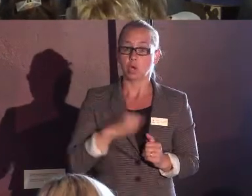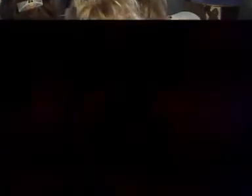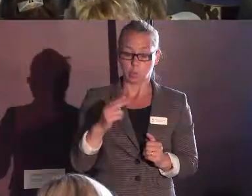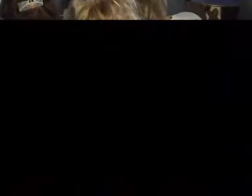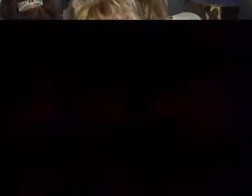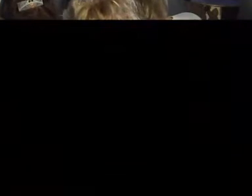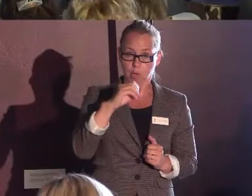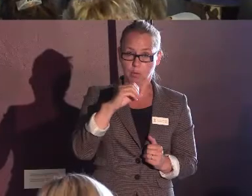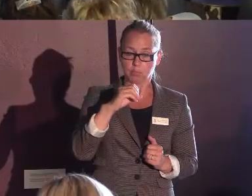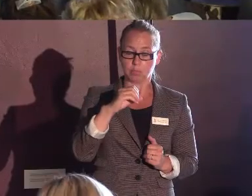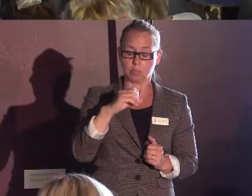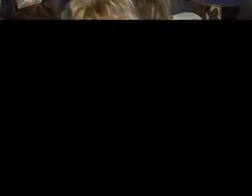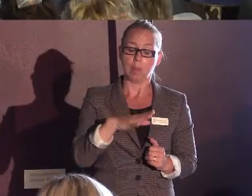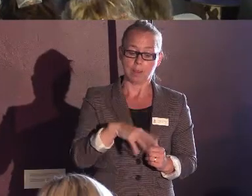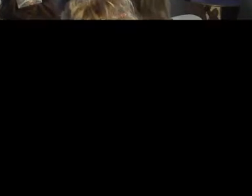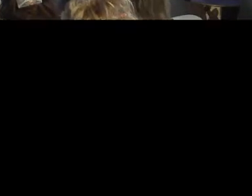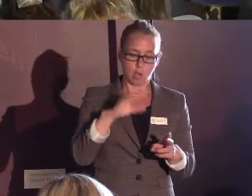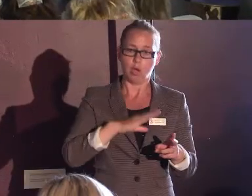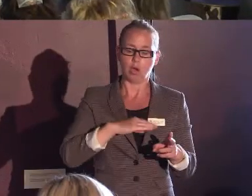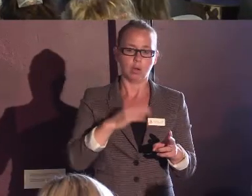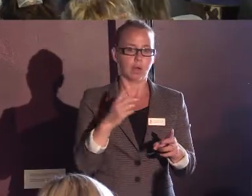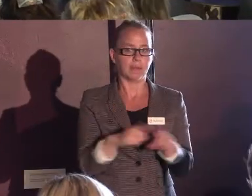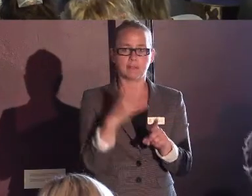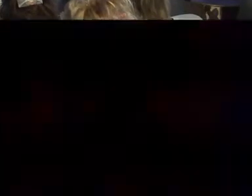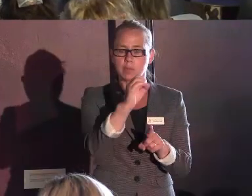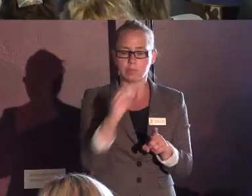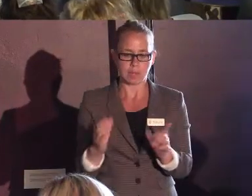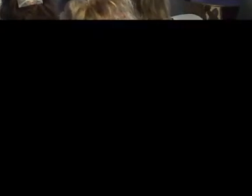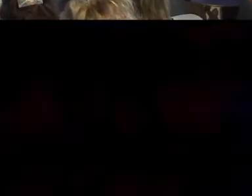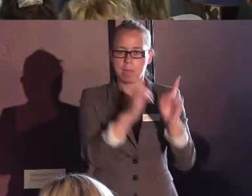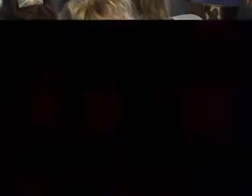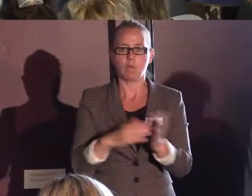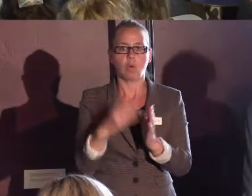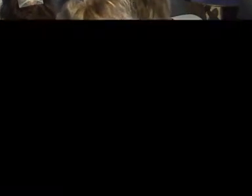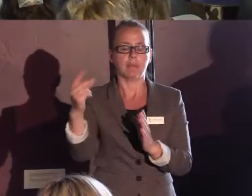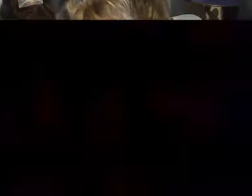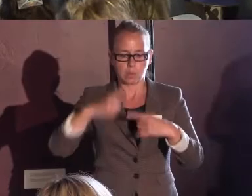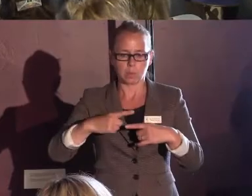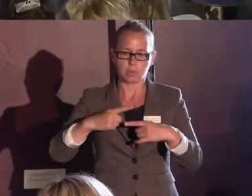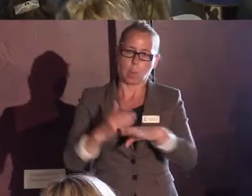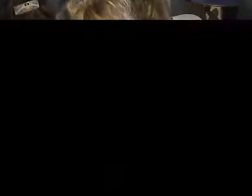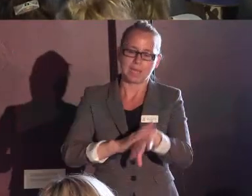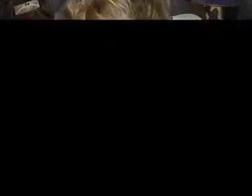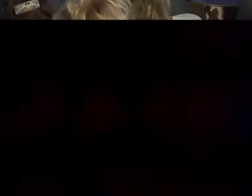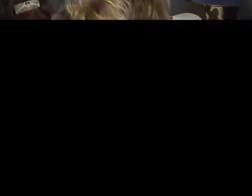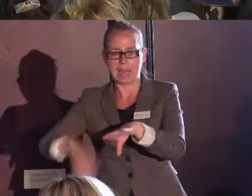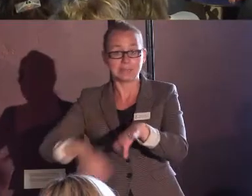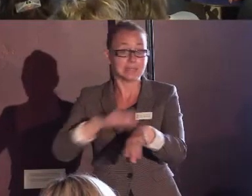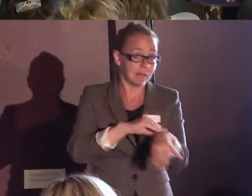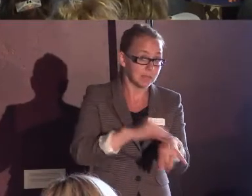Malmö. Malmö har nästan 50% människor med andra kulturella kompetenser än de